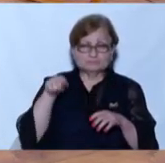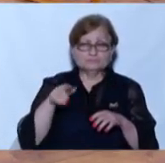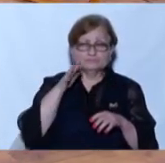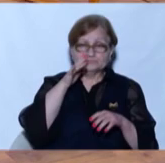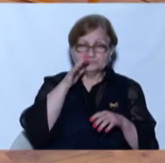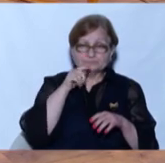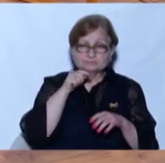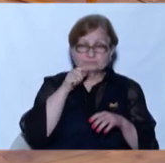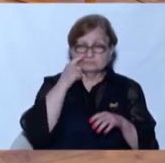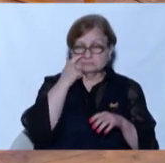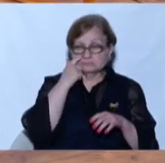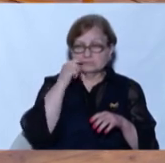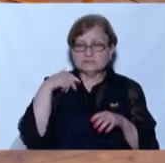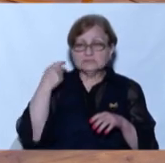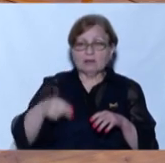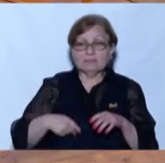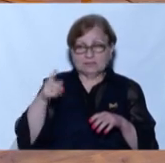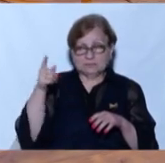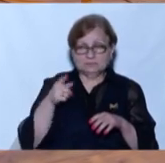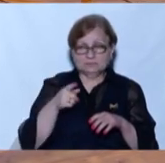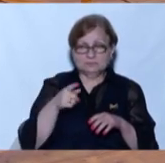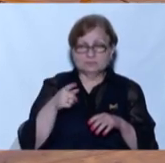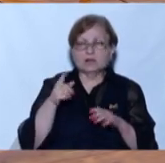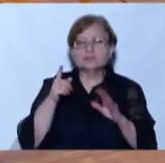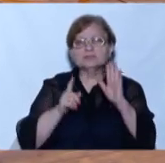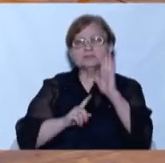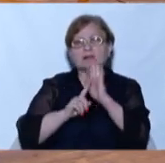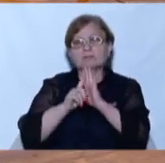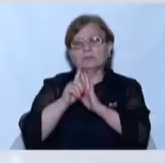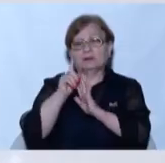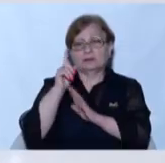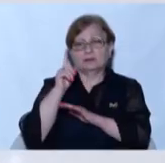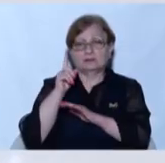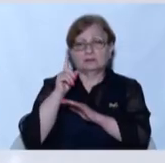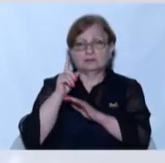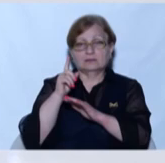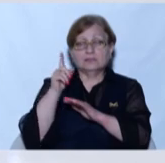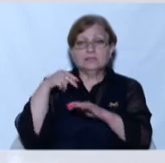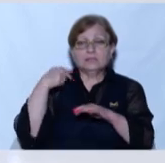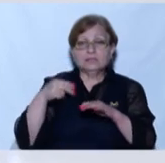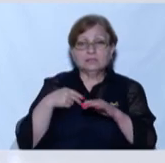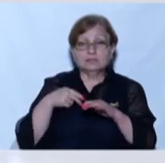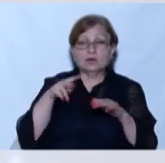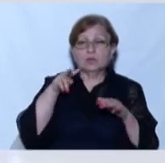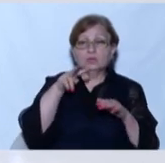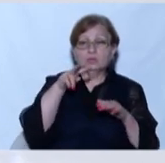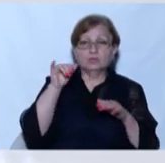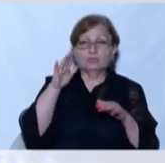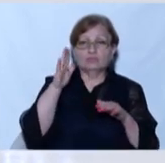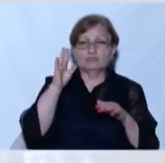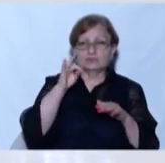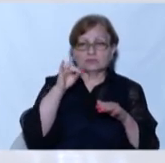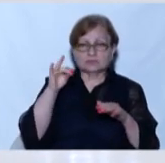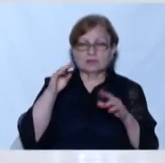დროისათვის ფაქტიურად საფრანგეთი აი აქედან იწყება საბოლოო საფრანგეთი და ლუვრი ეს